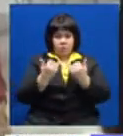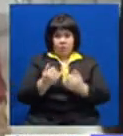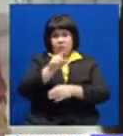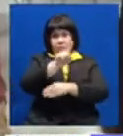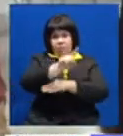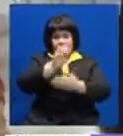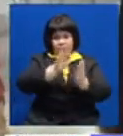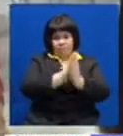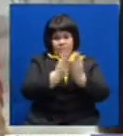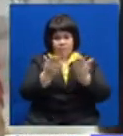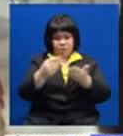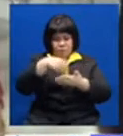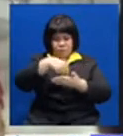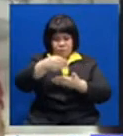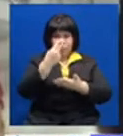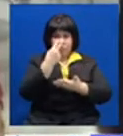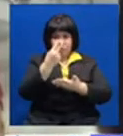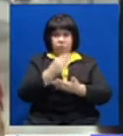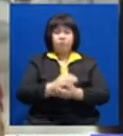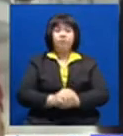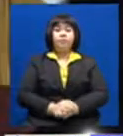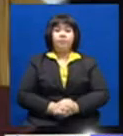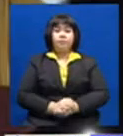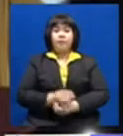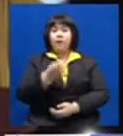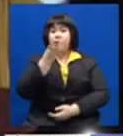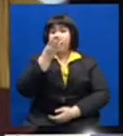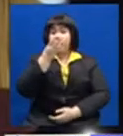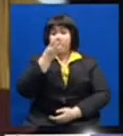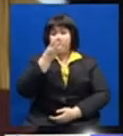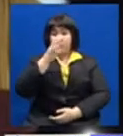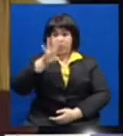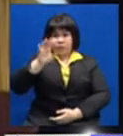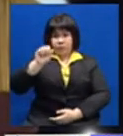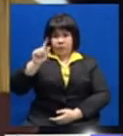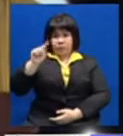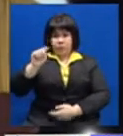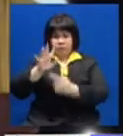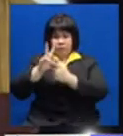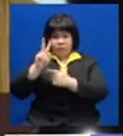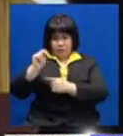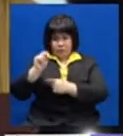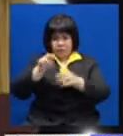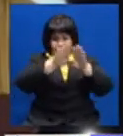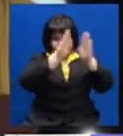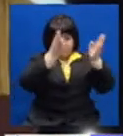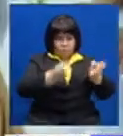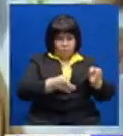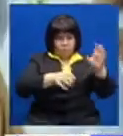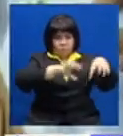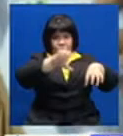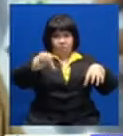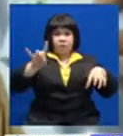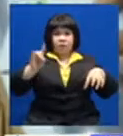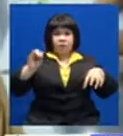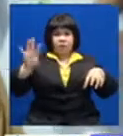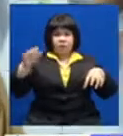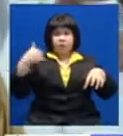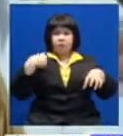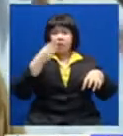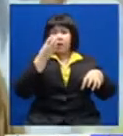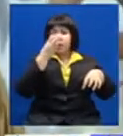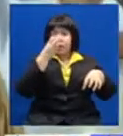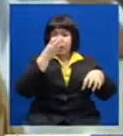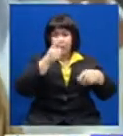บ่ายของวันนี้โดยข้าวที่เปิดประมูล 400,000บาทจากคลังทั้งหมด 84แห่งแบ่งเป็นปลายข้าวเอราวัณเลิศ